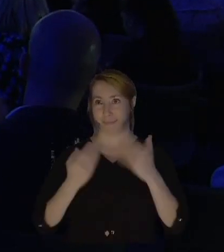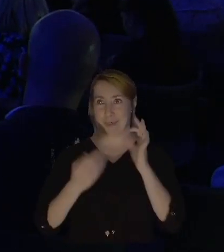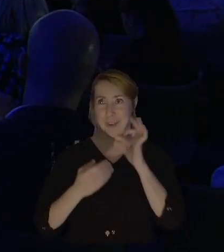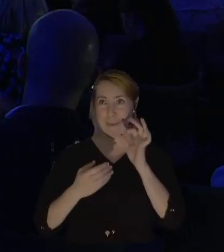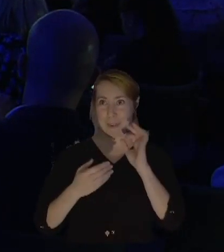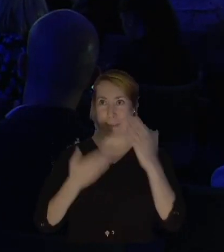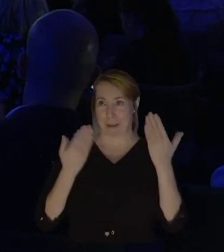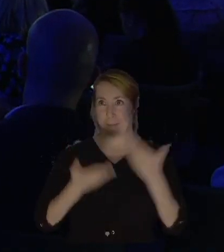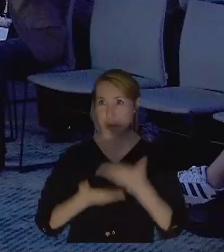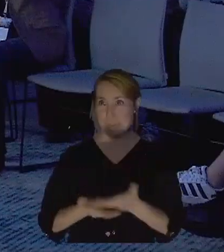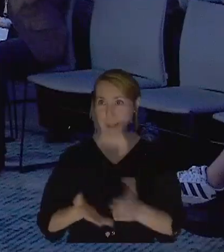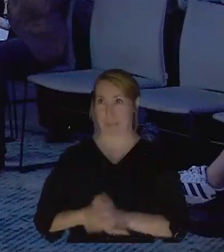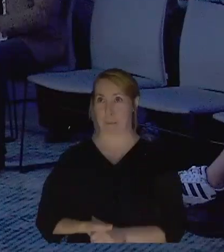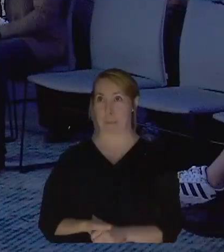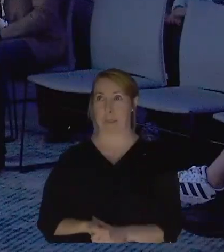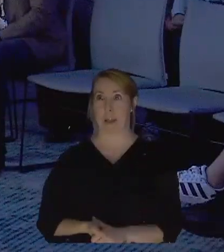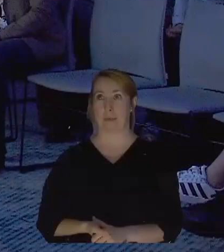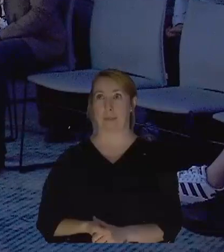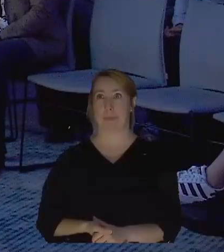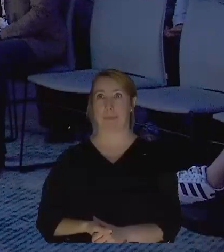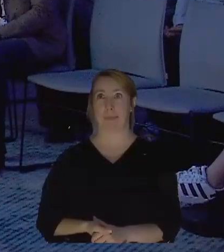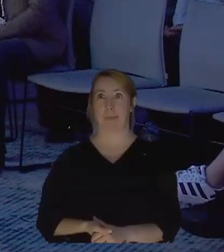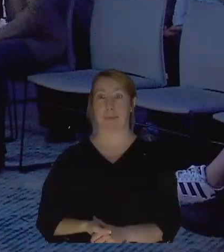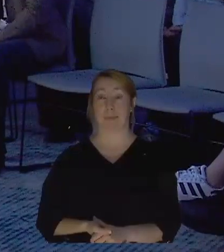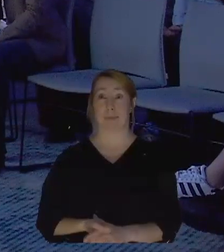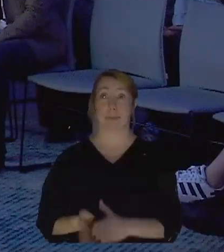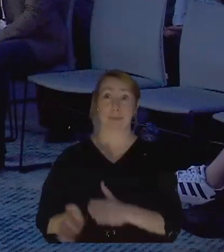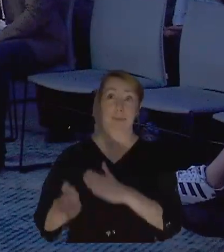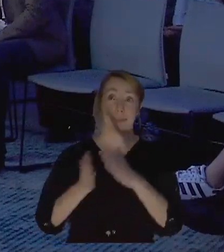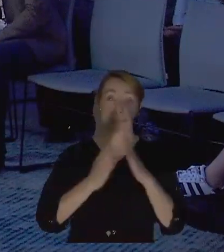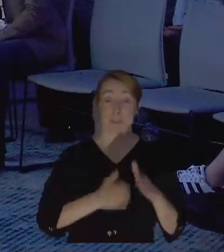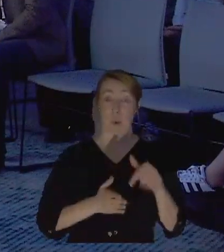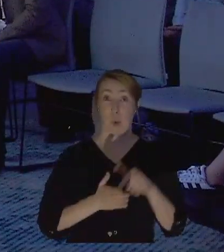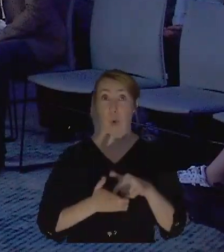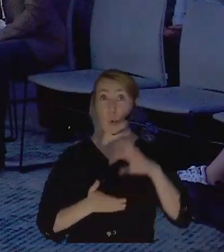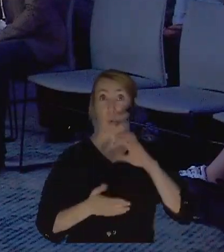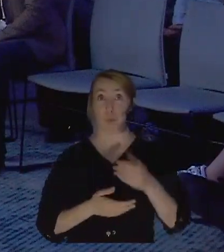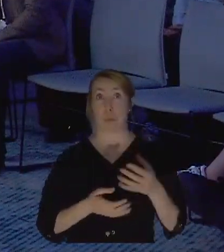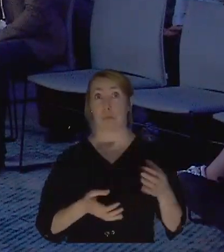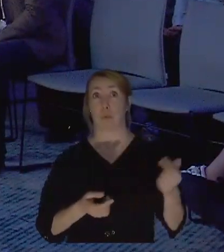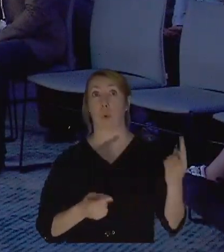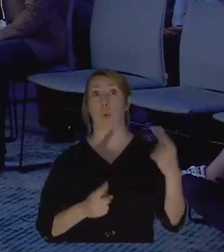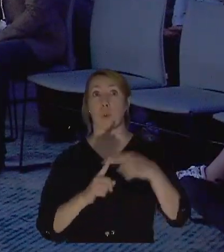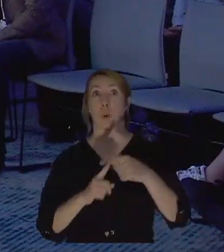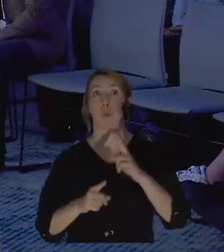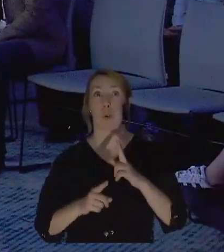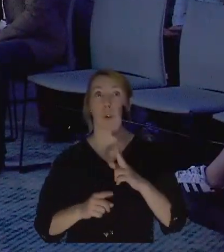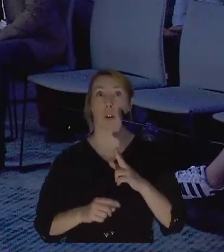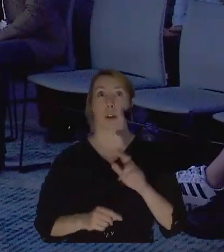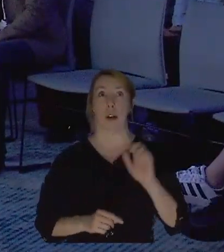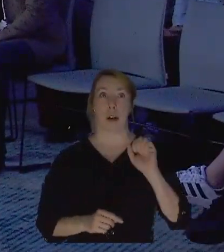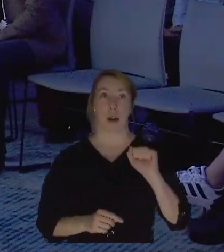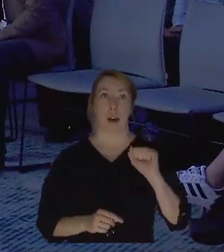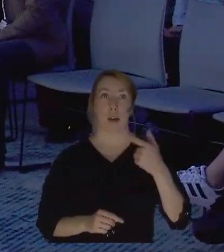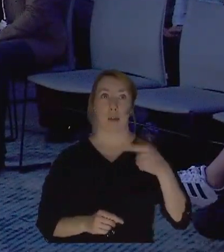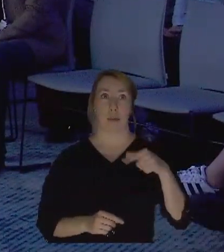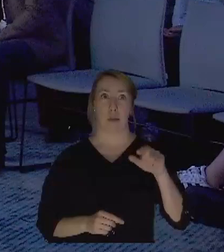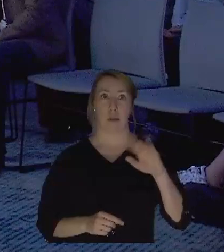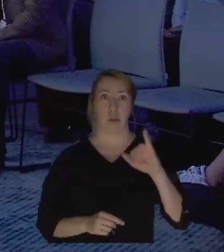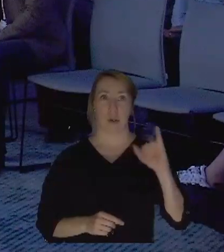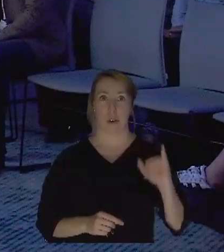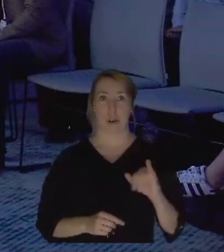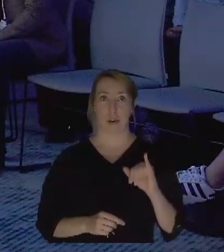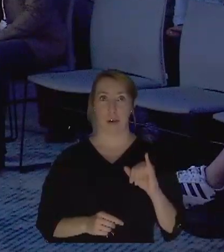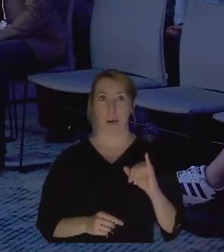cię, Dario. Zapraszam. I do tej grupy dołączy... Powiedział, że inkognito na